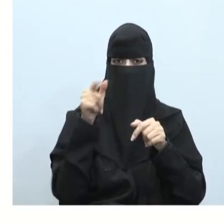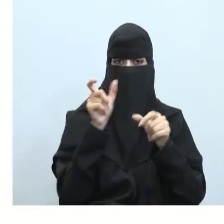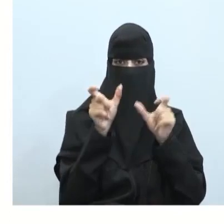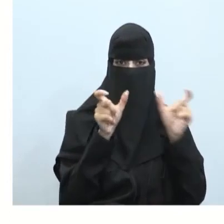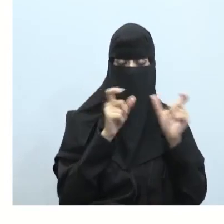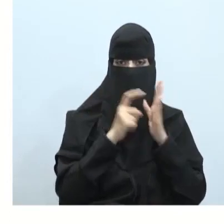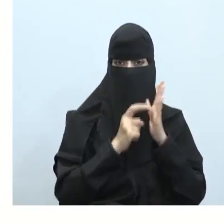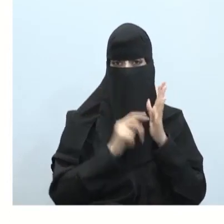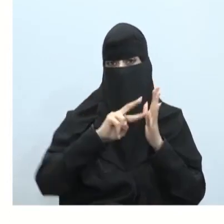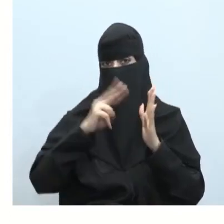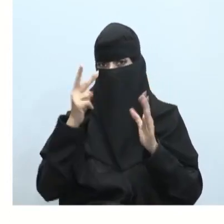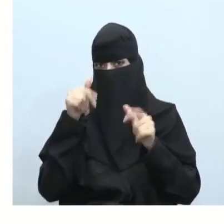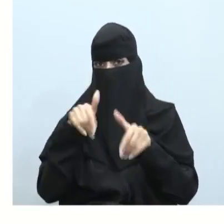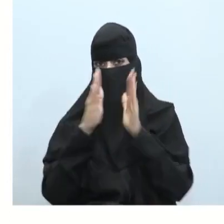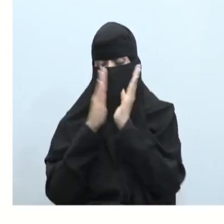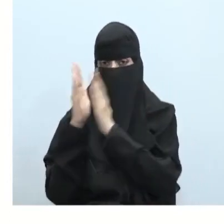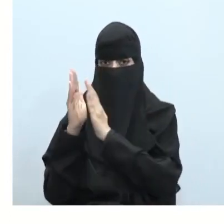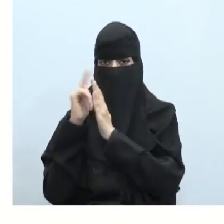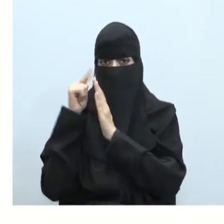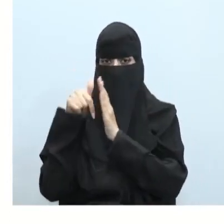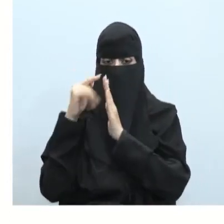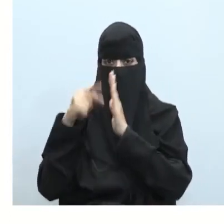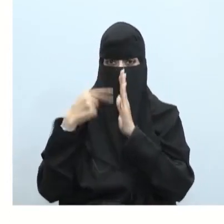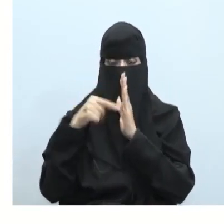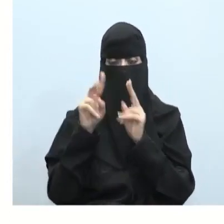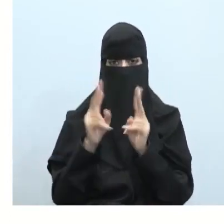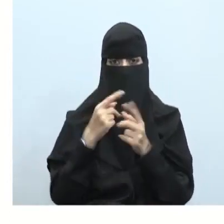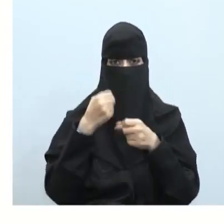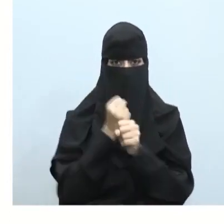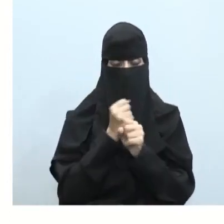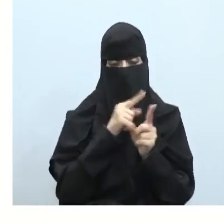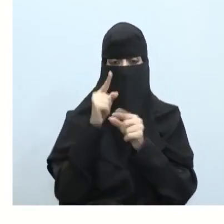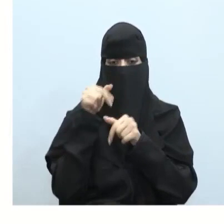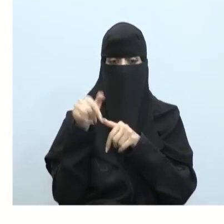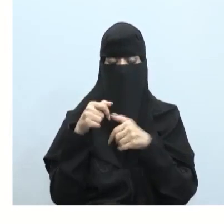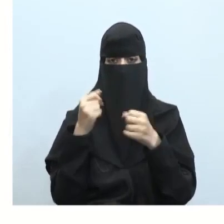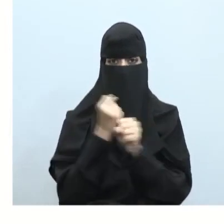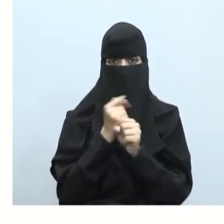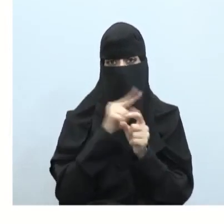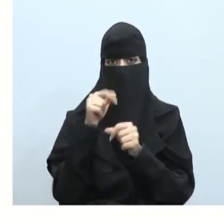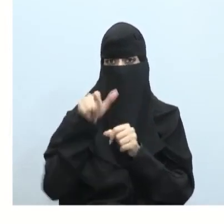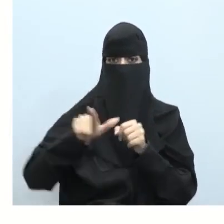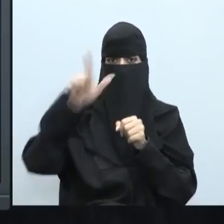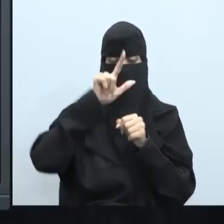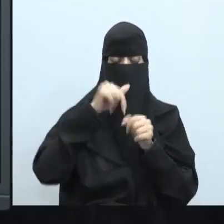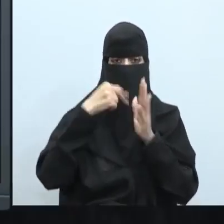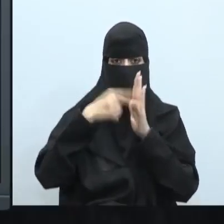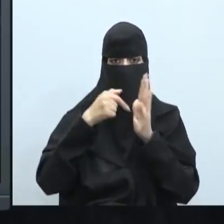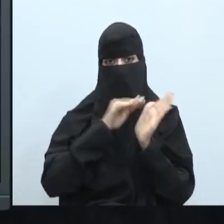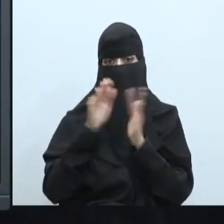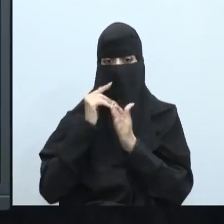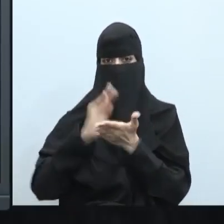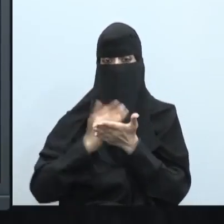نظام التشغيل مع الملفات او الملفات البرامج القابله للتنفيذ المعموله على لغات برمجه تعمل على